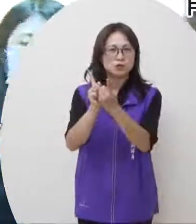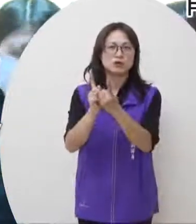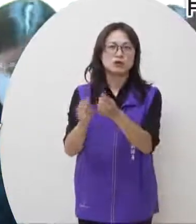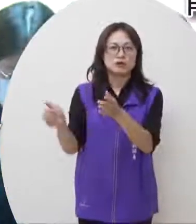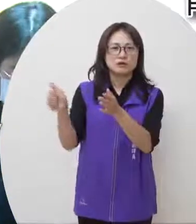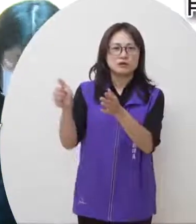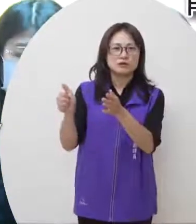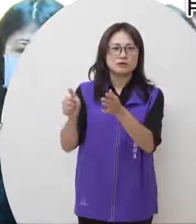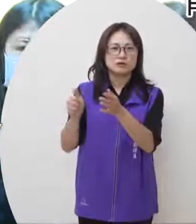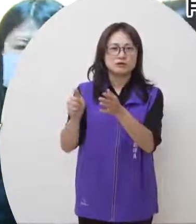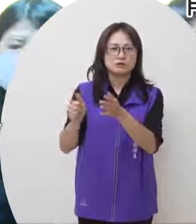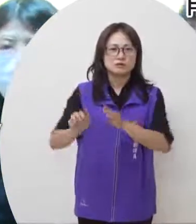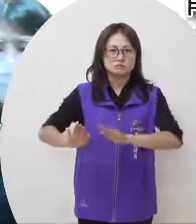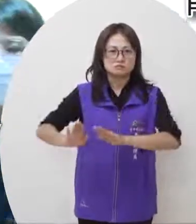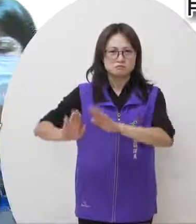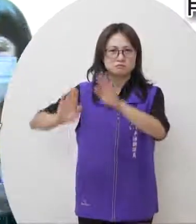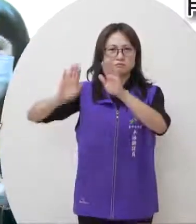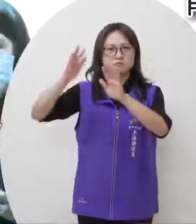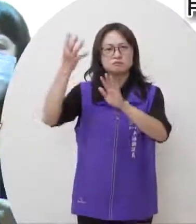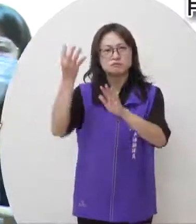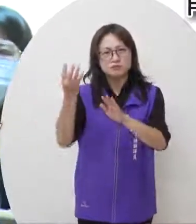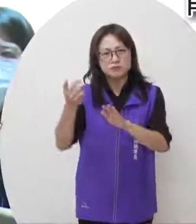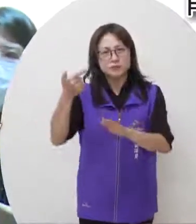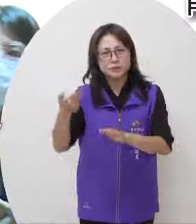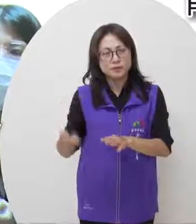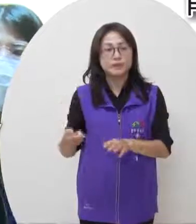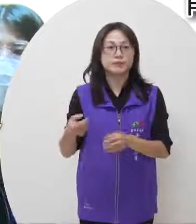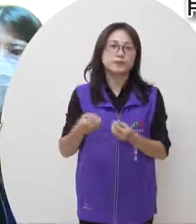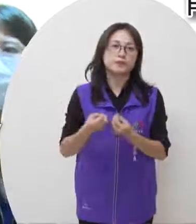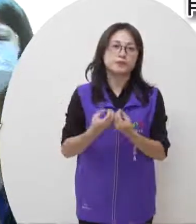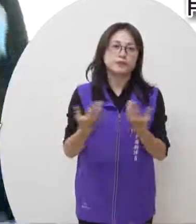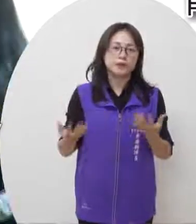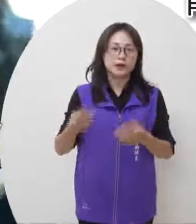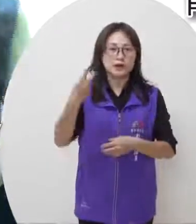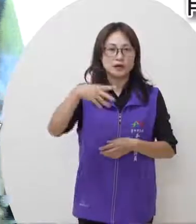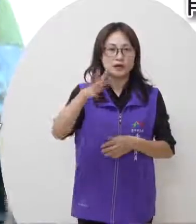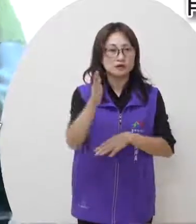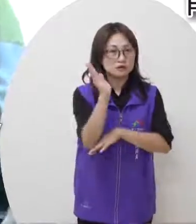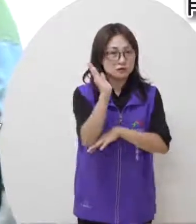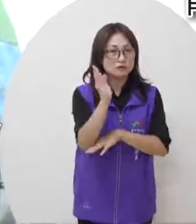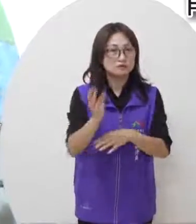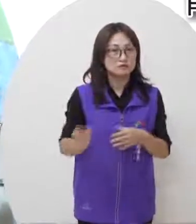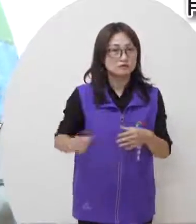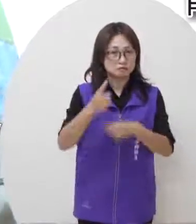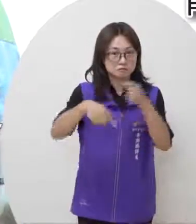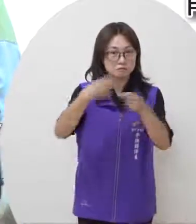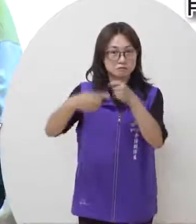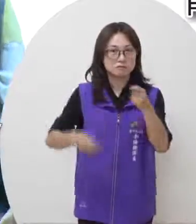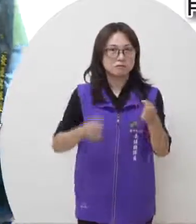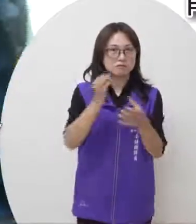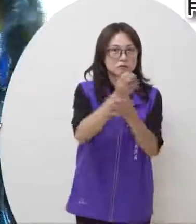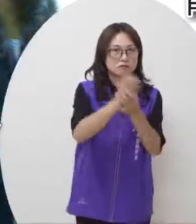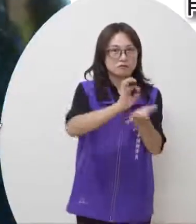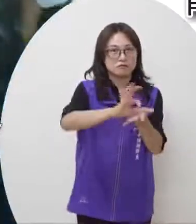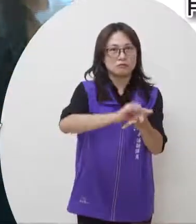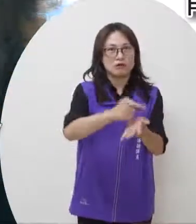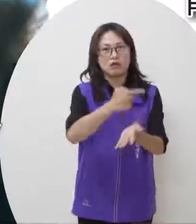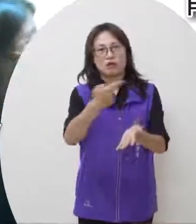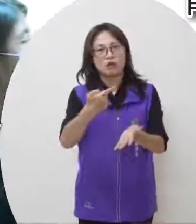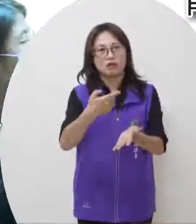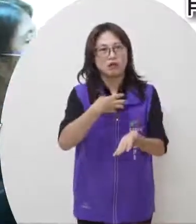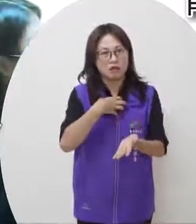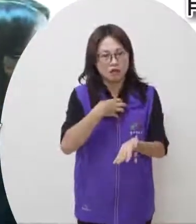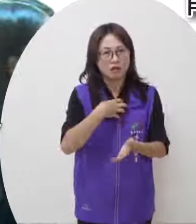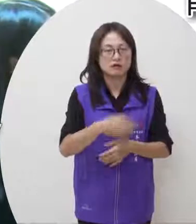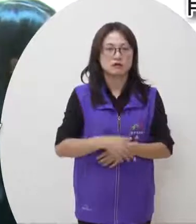趋缓，那怎么办？另外是政府其实投入每年的经费也越来越庞大。第三个，我们透过相关这